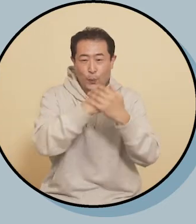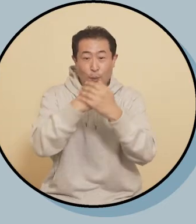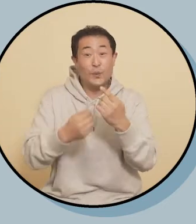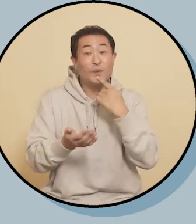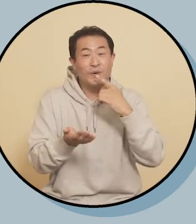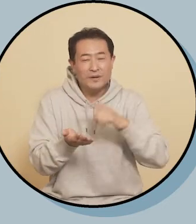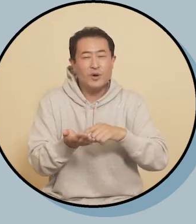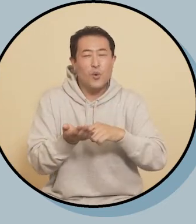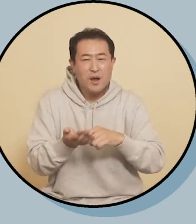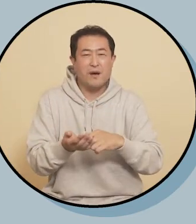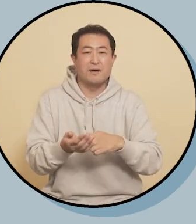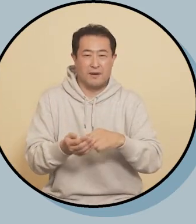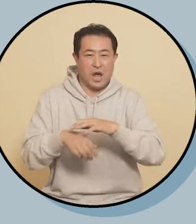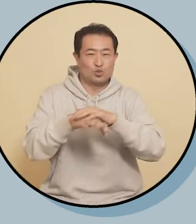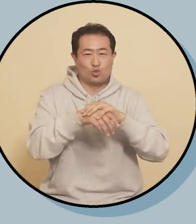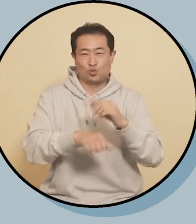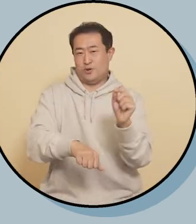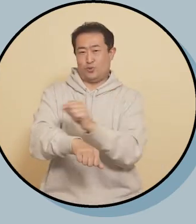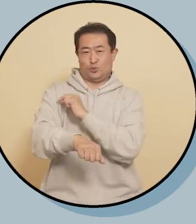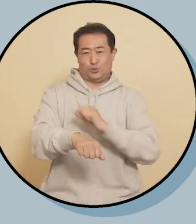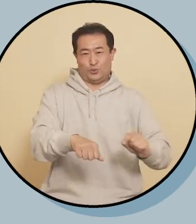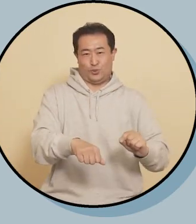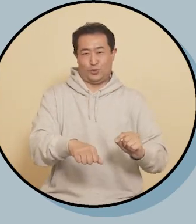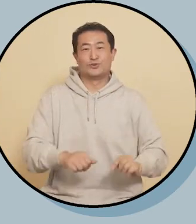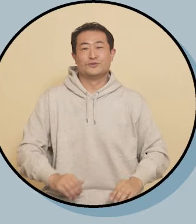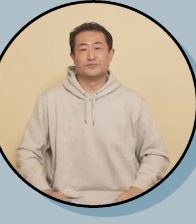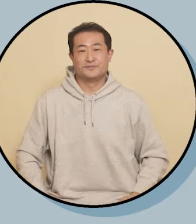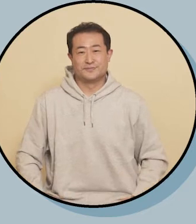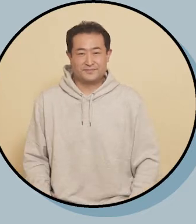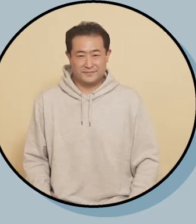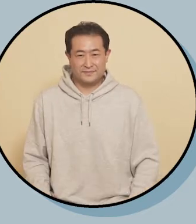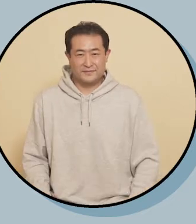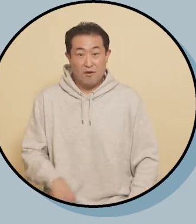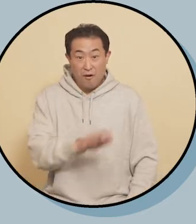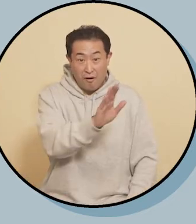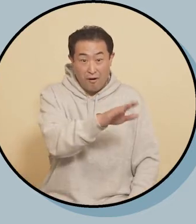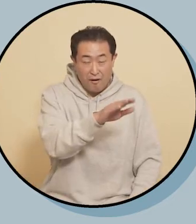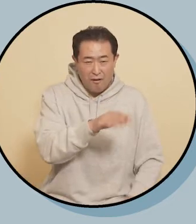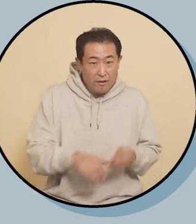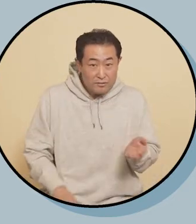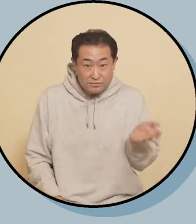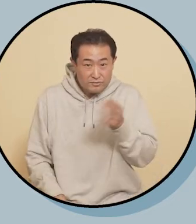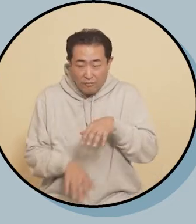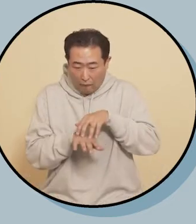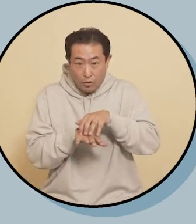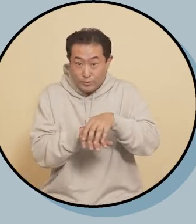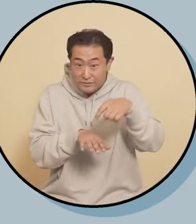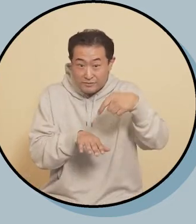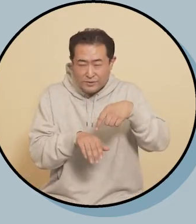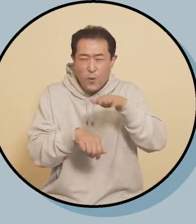ゾーンを狭くするような触りやすく表すというのも特徴となっていますお子さん次に指点字を